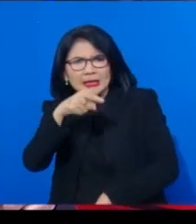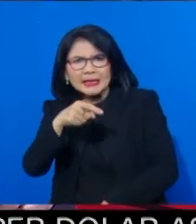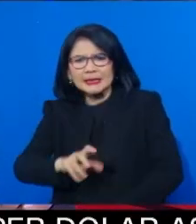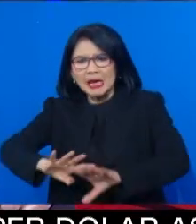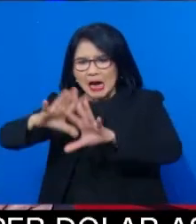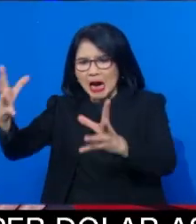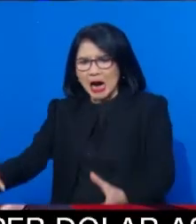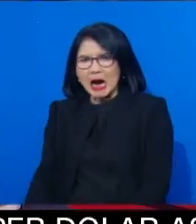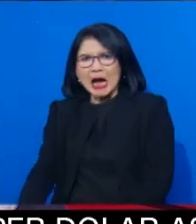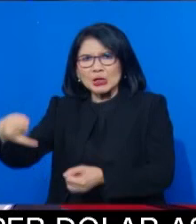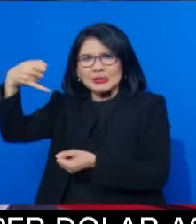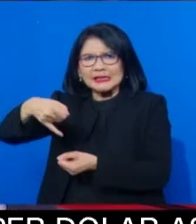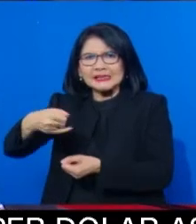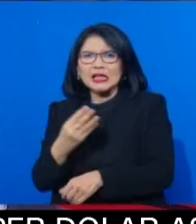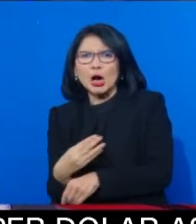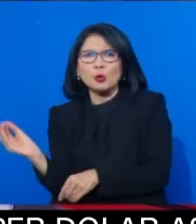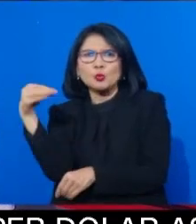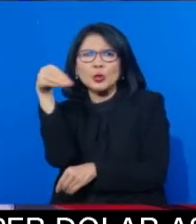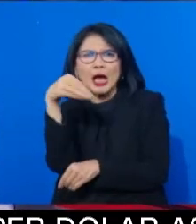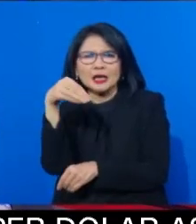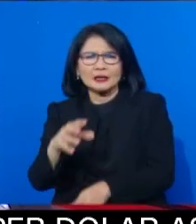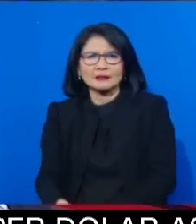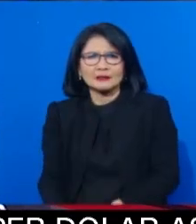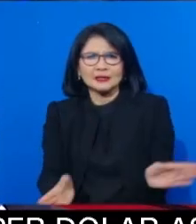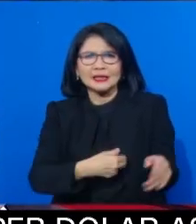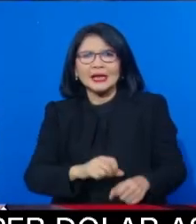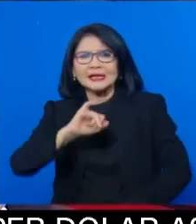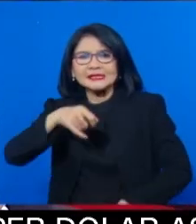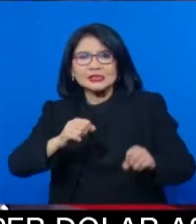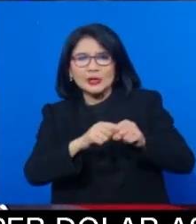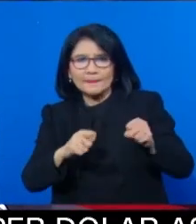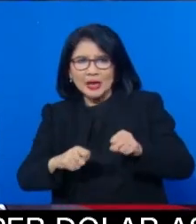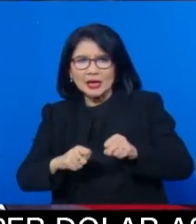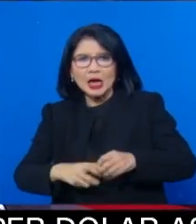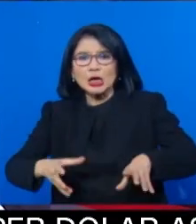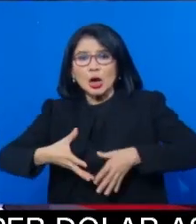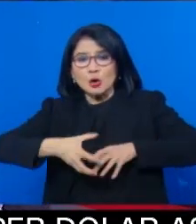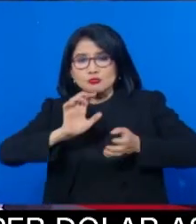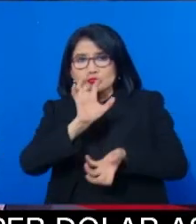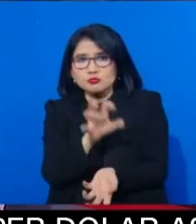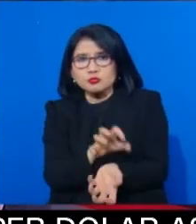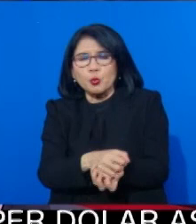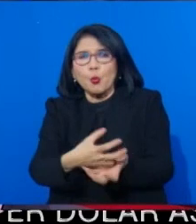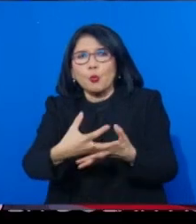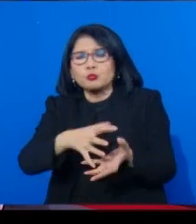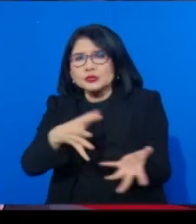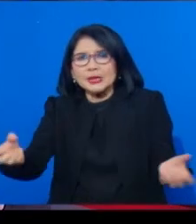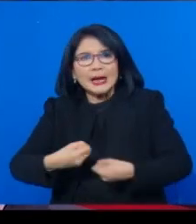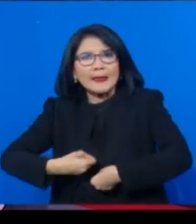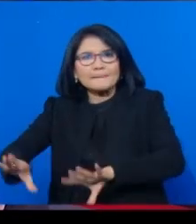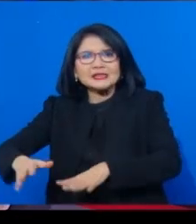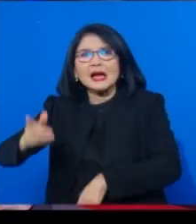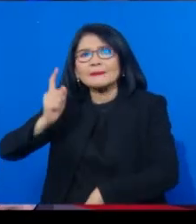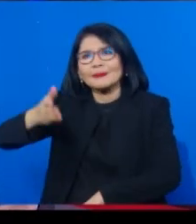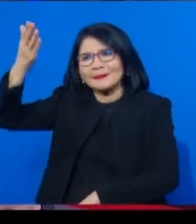karung berisi puluhan ular kobra. Sementara di Jepara, Jawa Tengah, seekor buaya berukuran jumbo lepas dari penangkaran akibat tembok